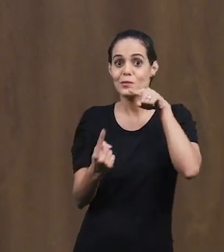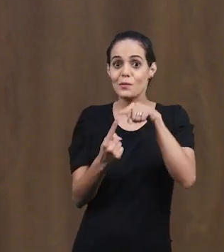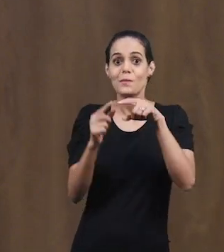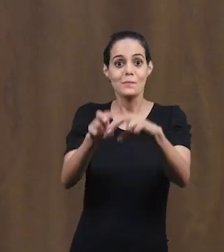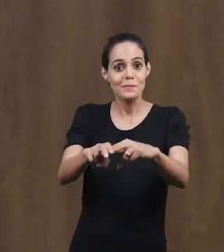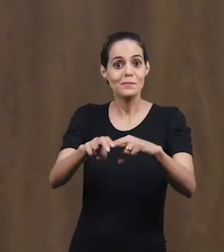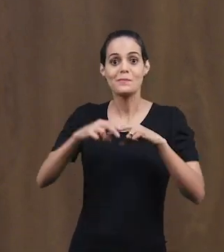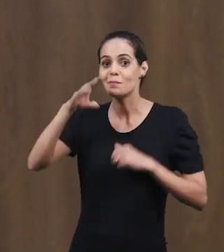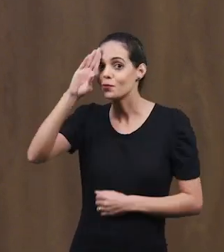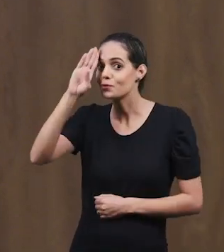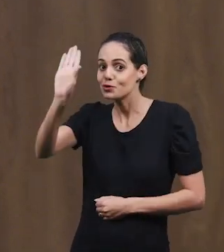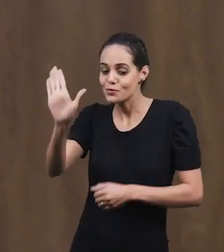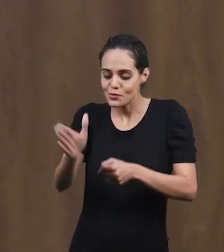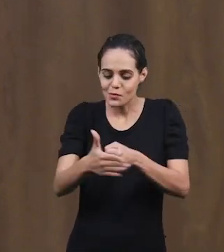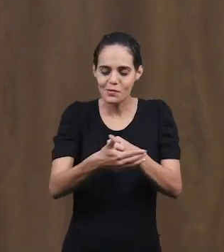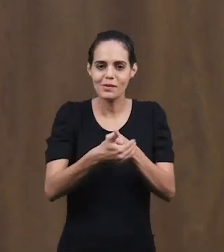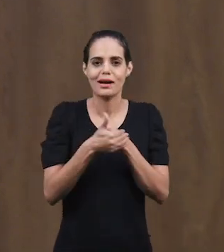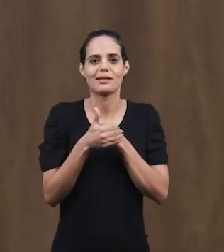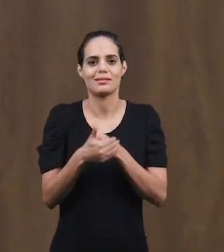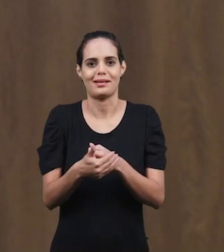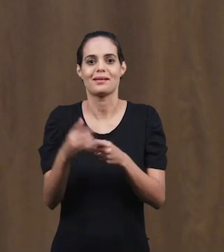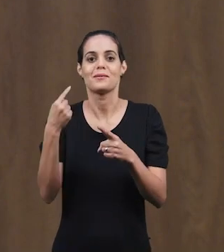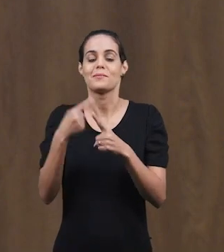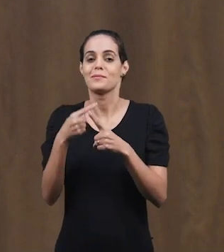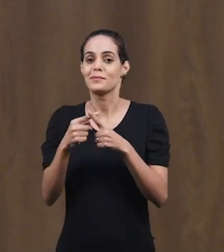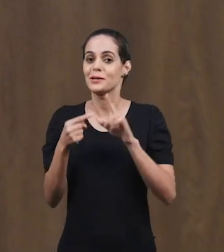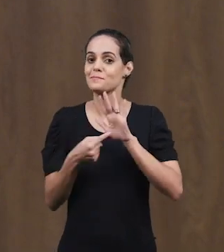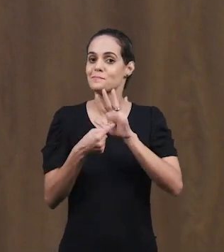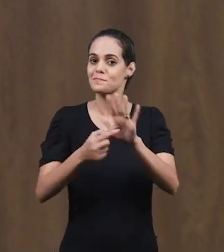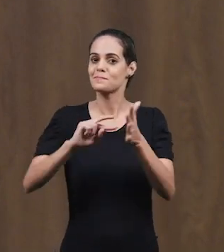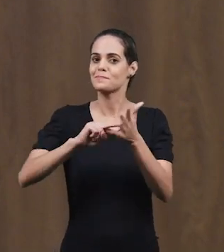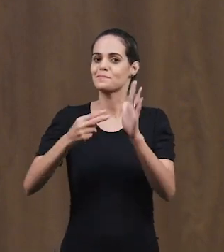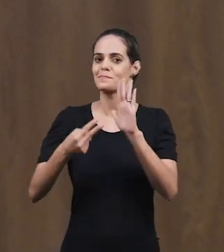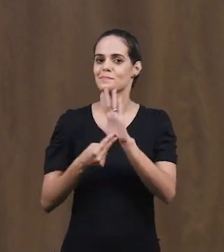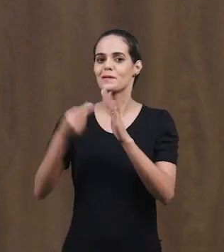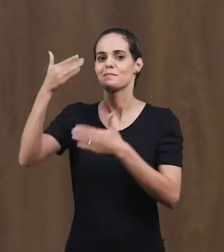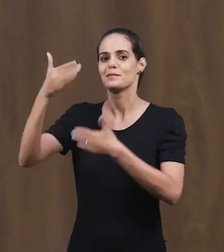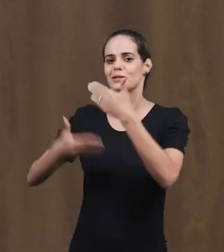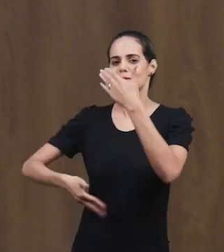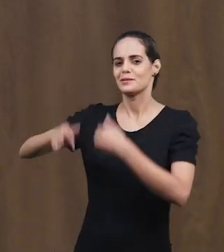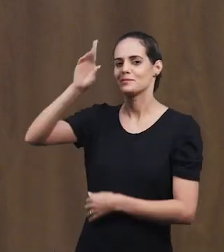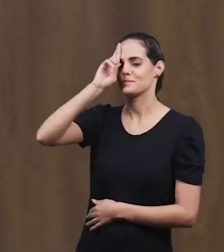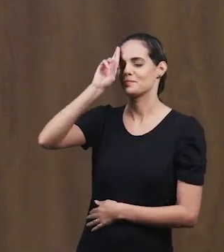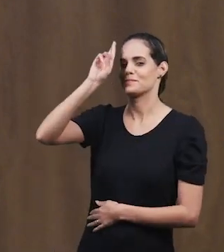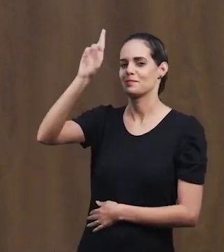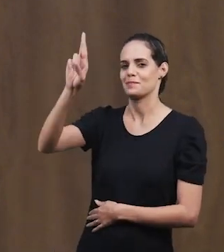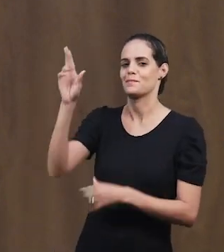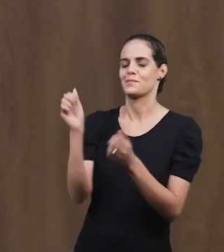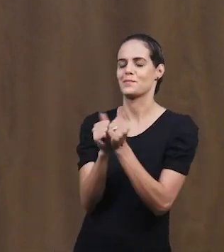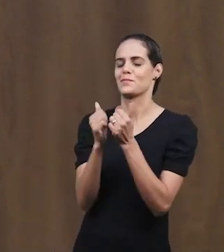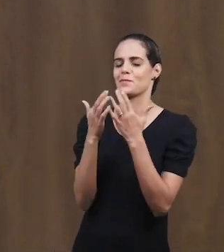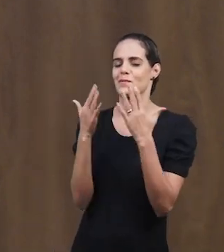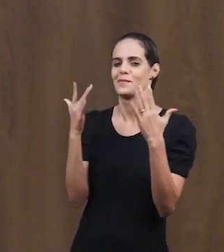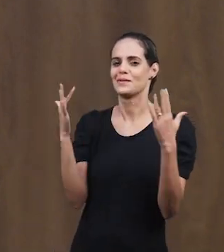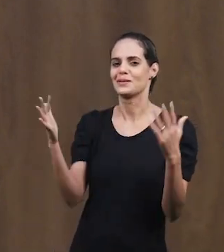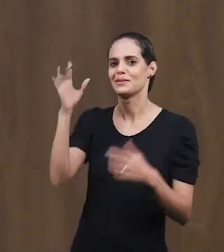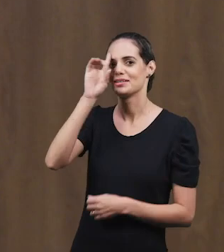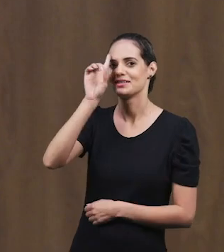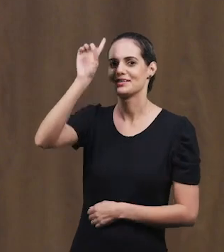a été construit pour la garder, parce qu'elle représentait la présence glorieuse de Dieu. Et avec cette